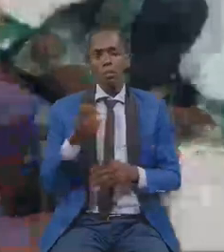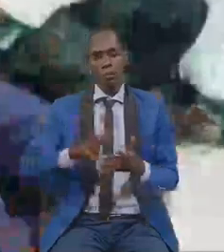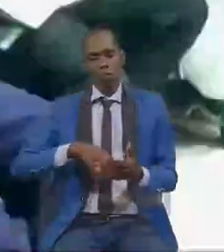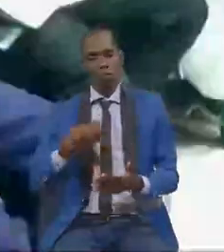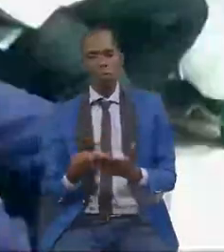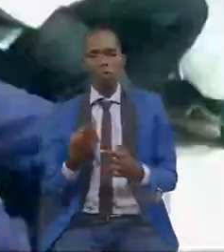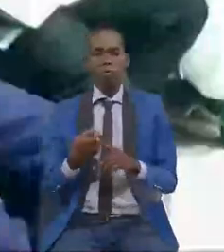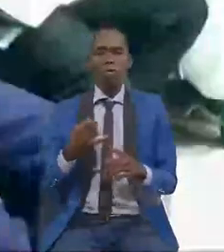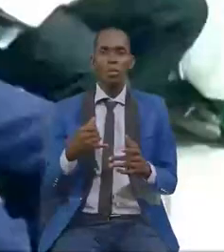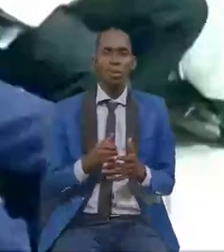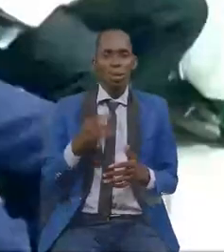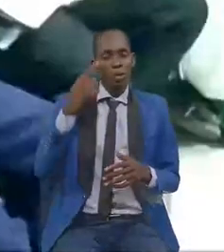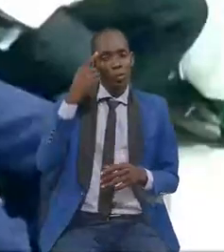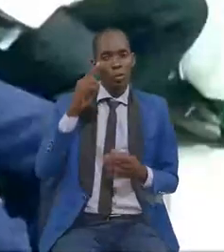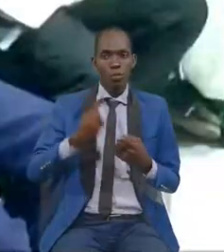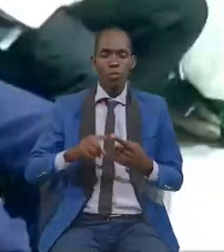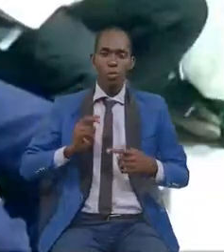tard.